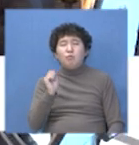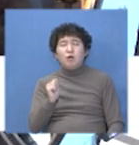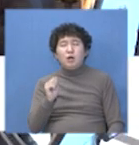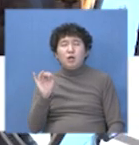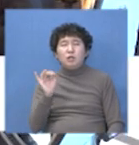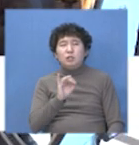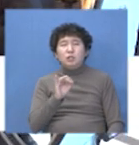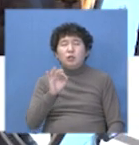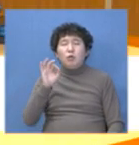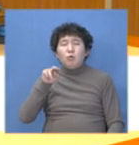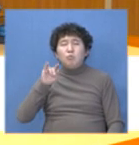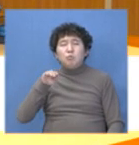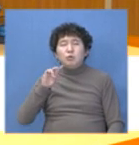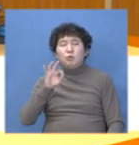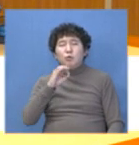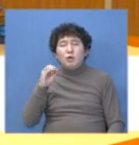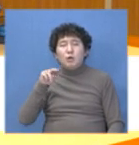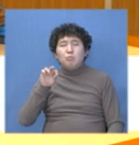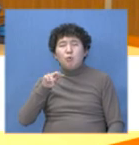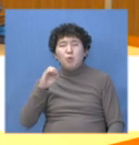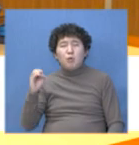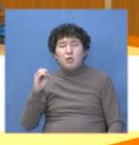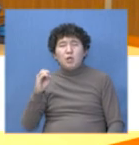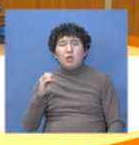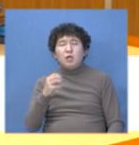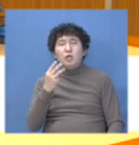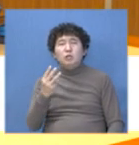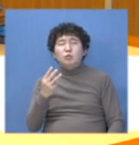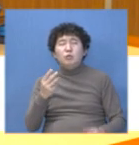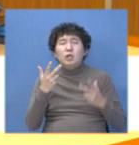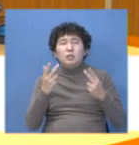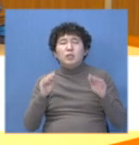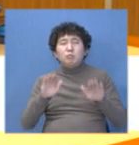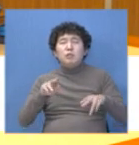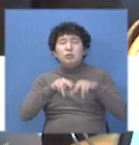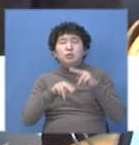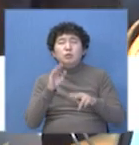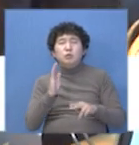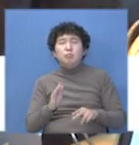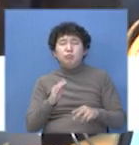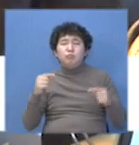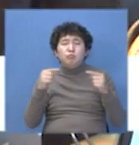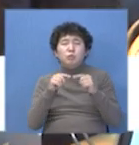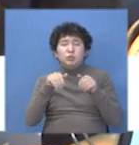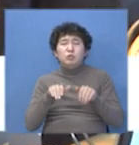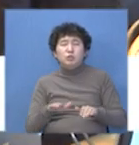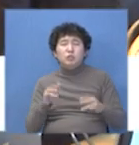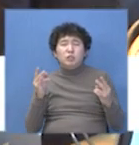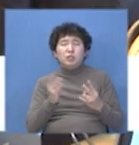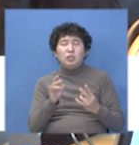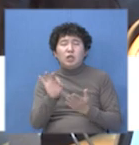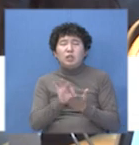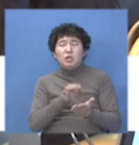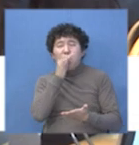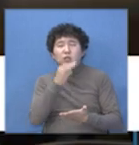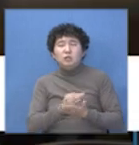есеп бересіздер. Ұзаққа созбаңыздар, мәліметтеріңізге сәйкес нақты шешім қабылдаймыз. Ал медициналық мекемелерге келетін болсақ, президент